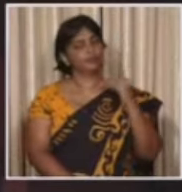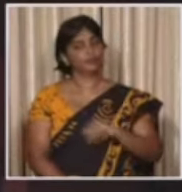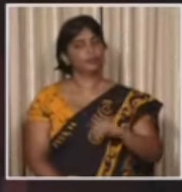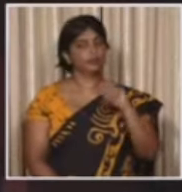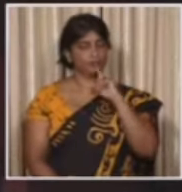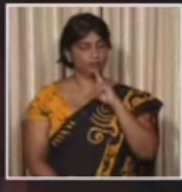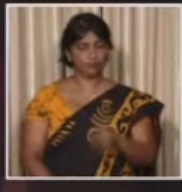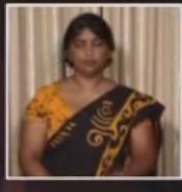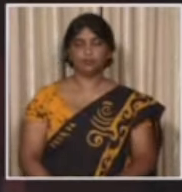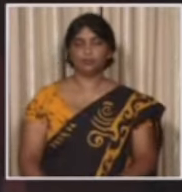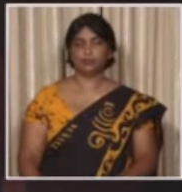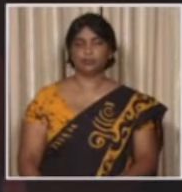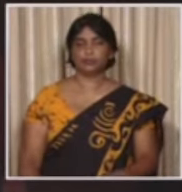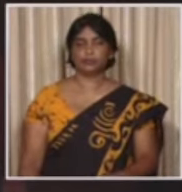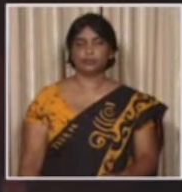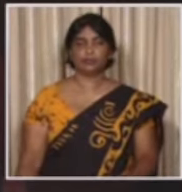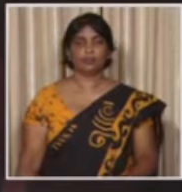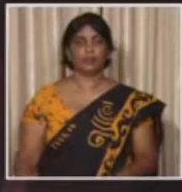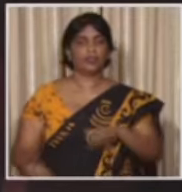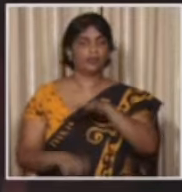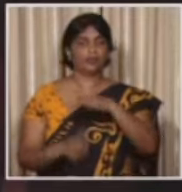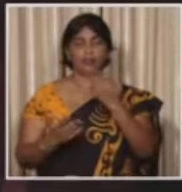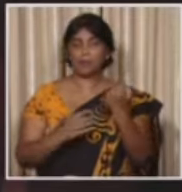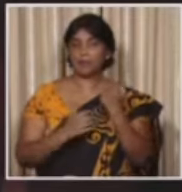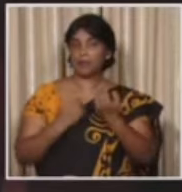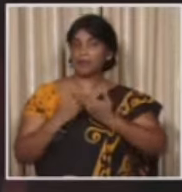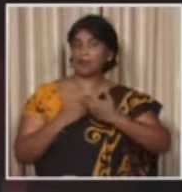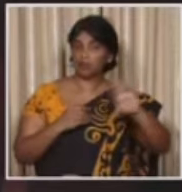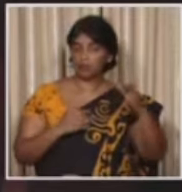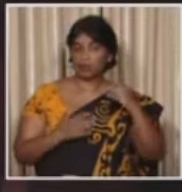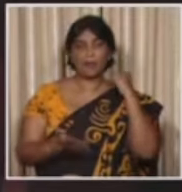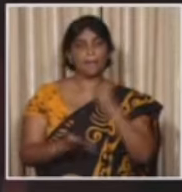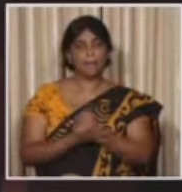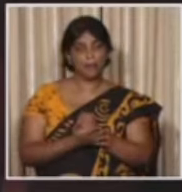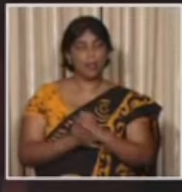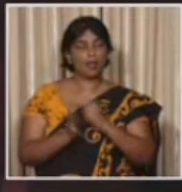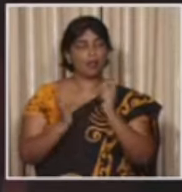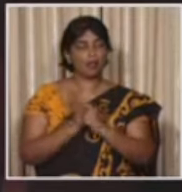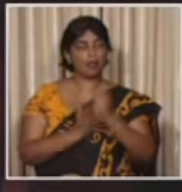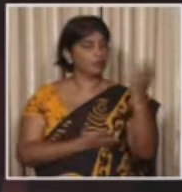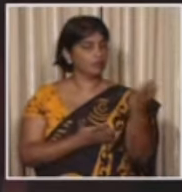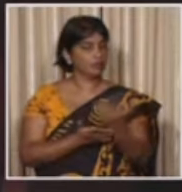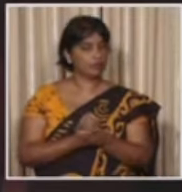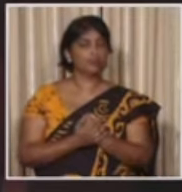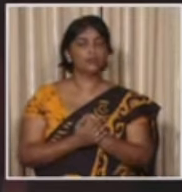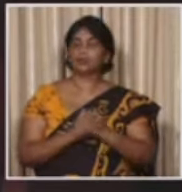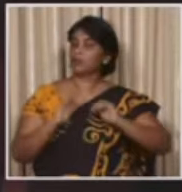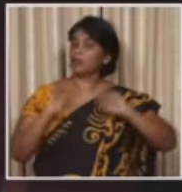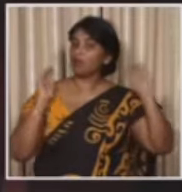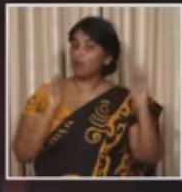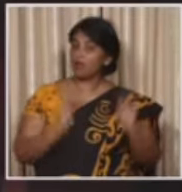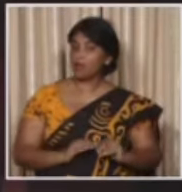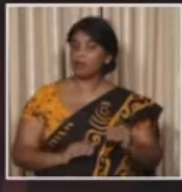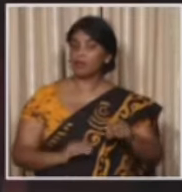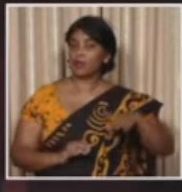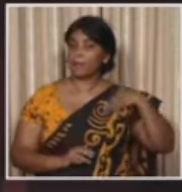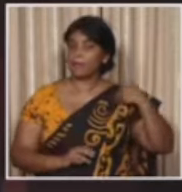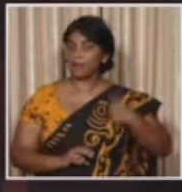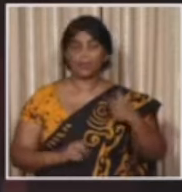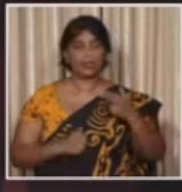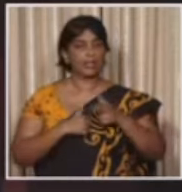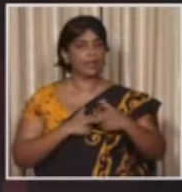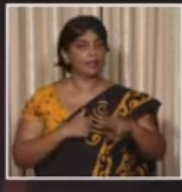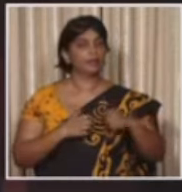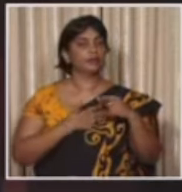කිව්වද, පරාටේ බලතල අත්හැරීම් බැංකුවේ ණය අය කර ගැනීමේ හැකියාව අවම කිරීමට ප්‍රධාන හේතු කාරණාවක් වන